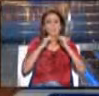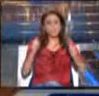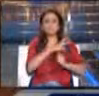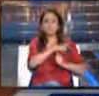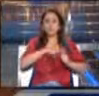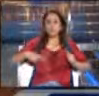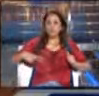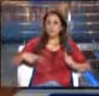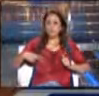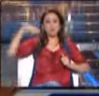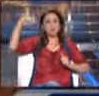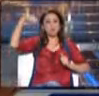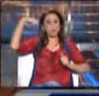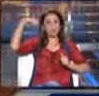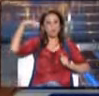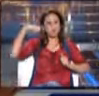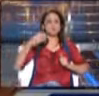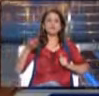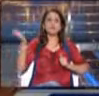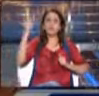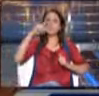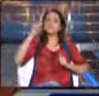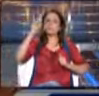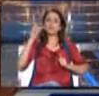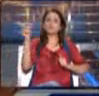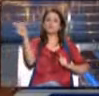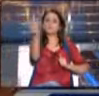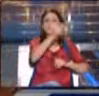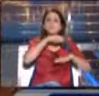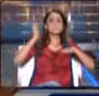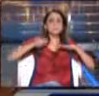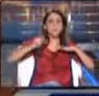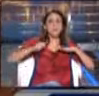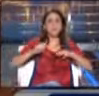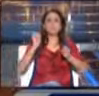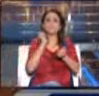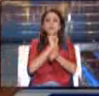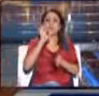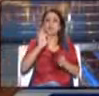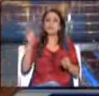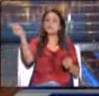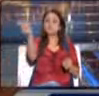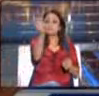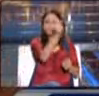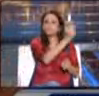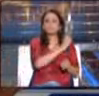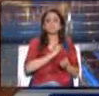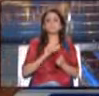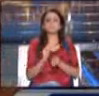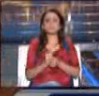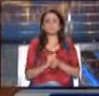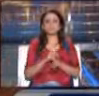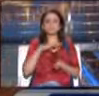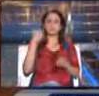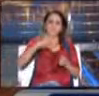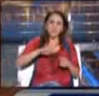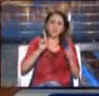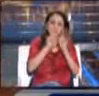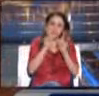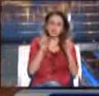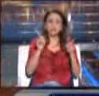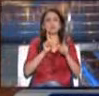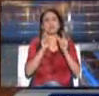مصر عندها رئيس جمهورية، فبالتالي هو اللي يجيب القصاص او اللي يجيب حقوق الناس دي، ولكم في القصاص حياة. فالامر